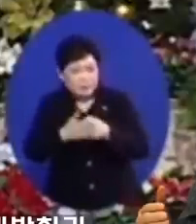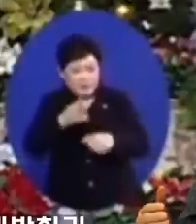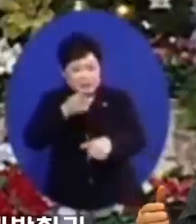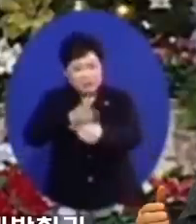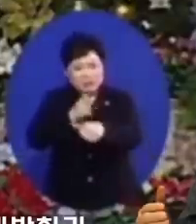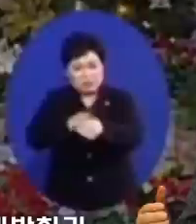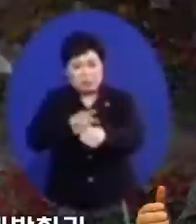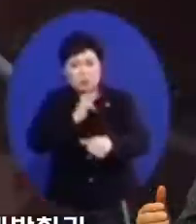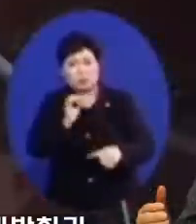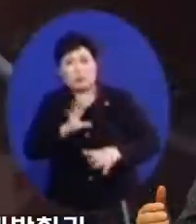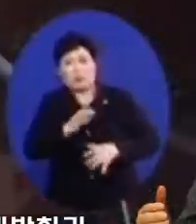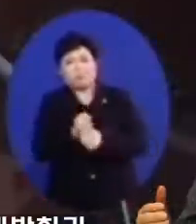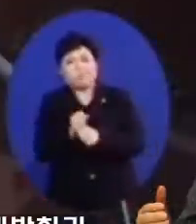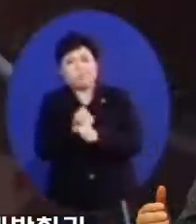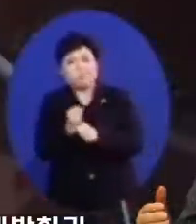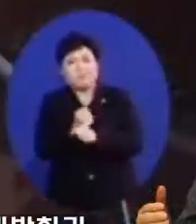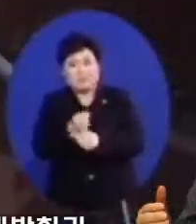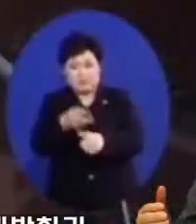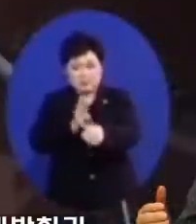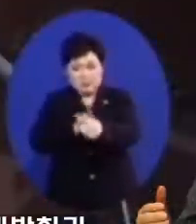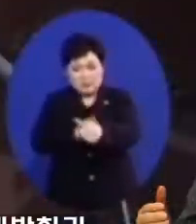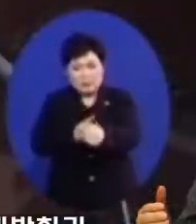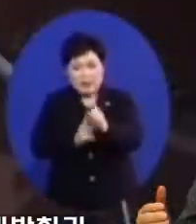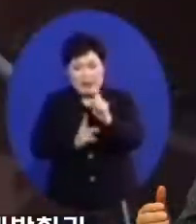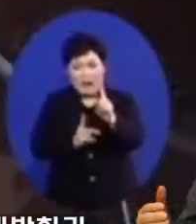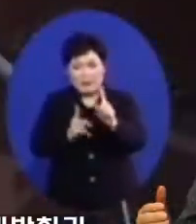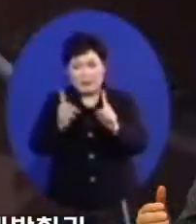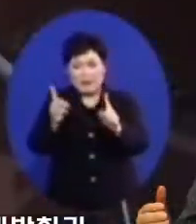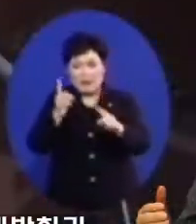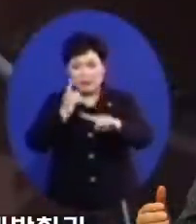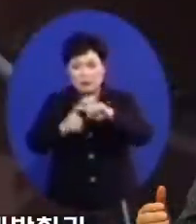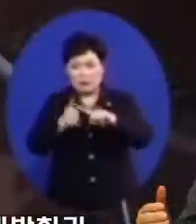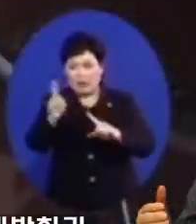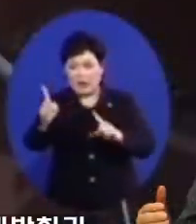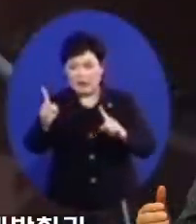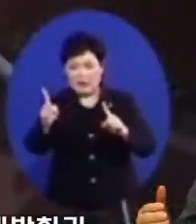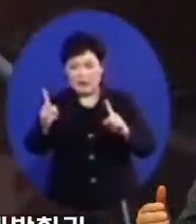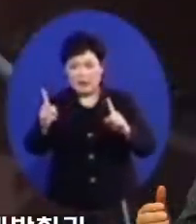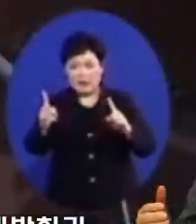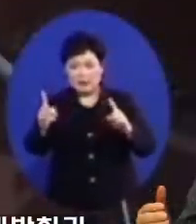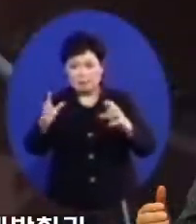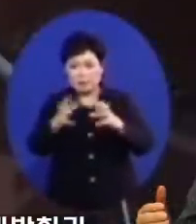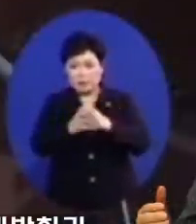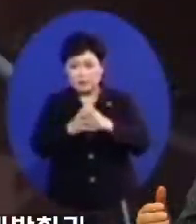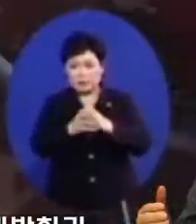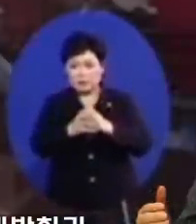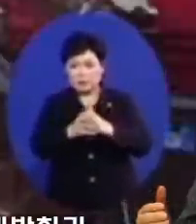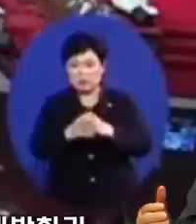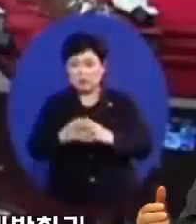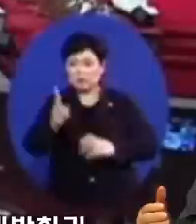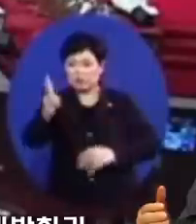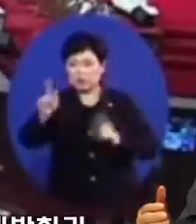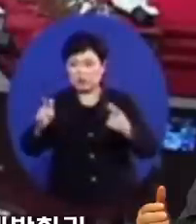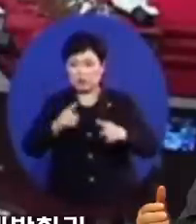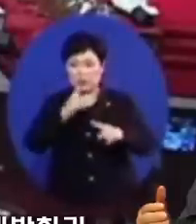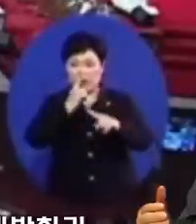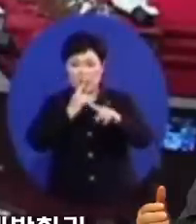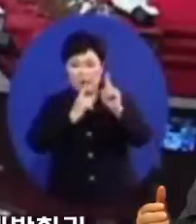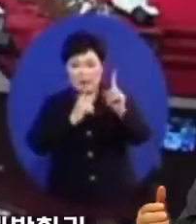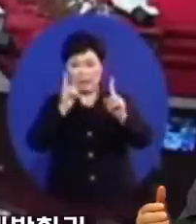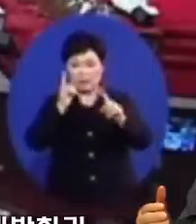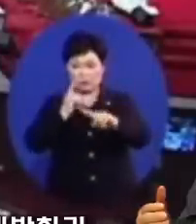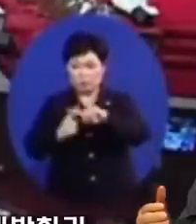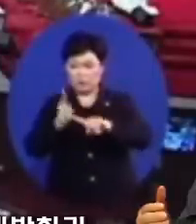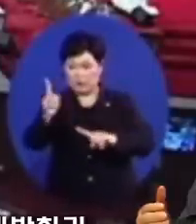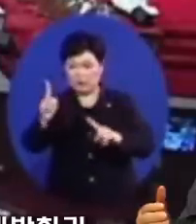당혹하게 만들었습니다. 선생님이 하나 보태기 하나는 둘이라 하니까 손을 들고 선생님 아닙니다. 하나 보태기 하나는 하나가 될 수 있습니다.